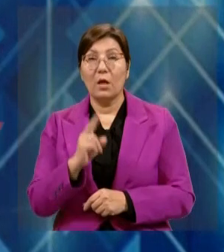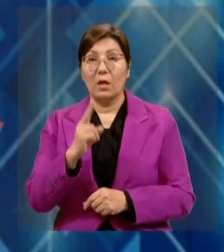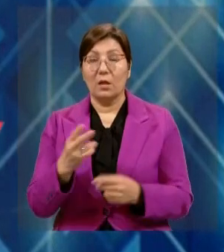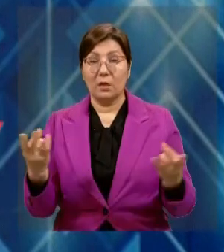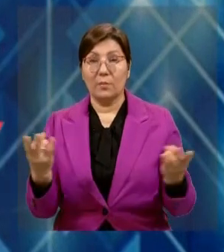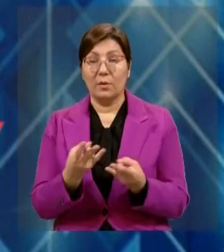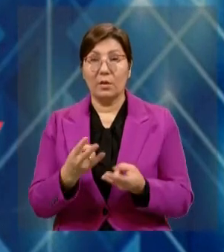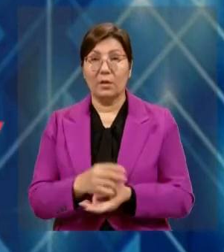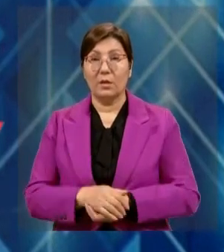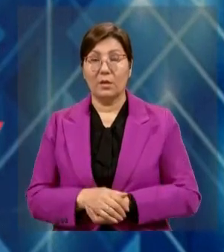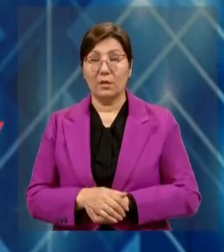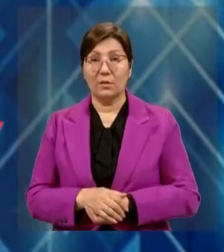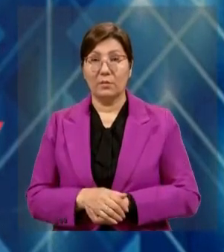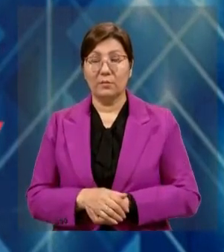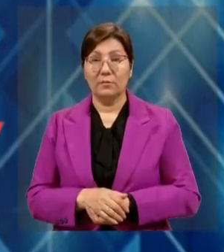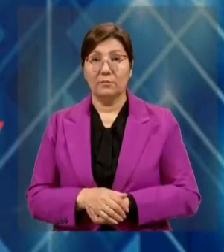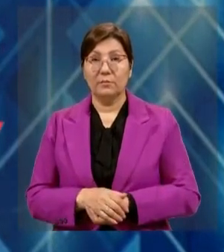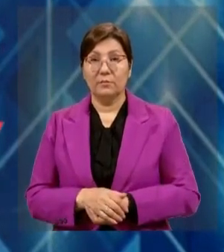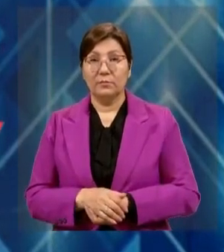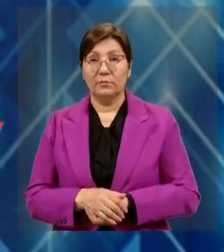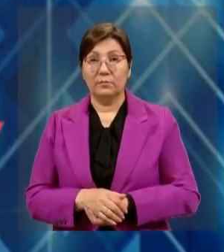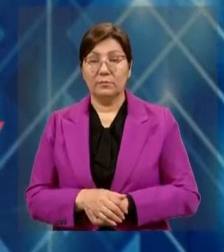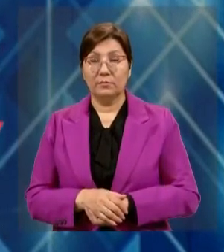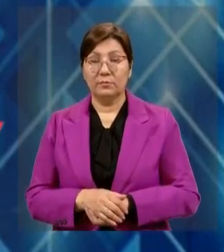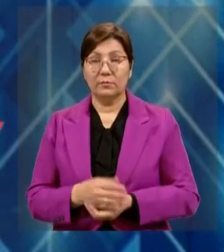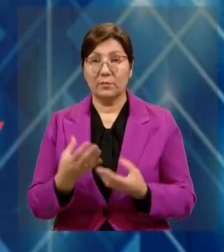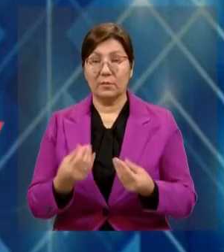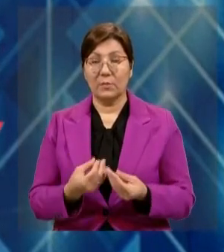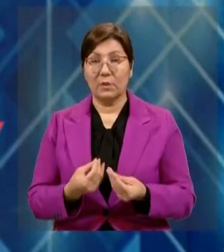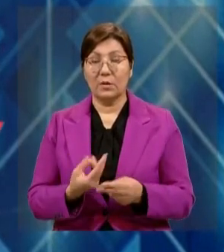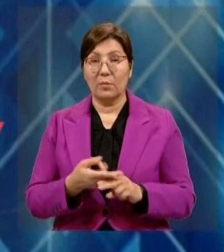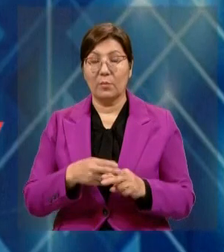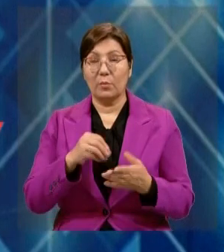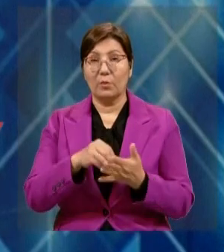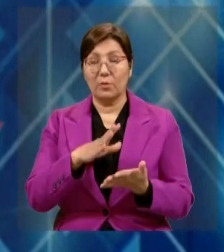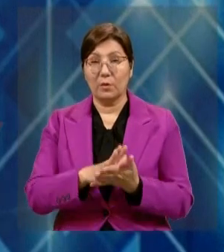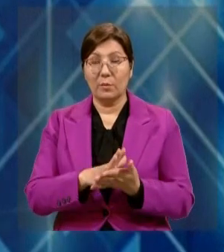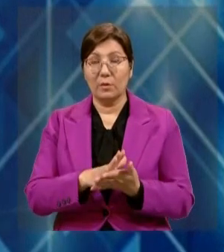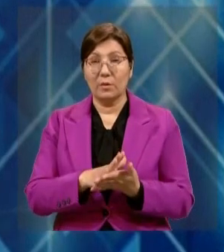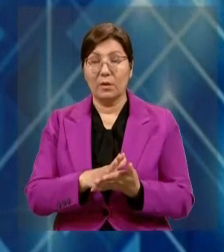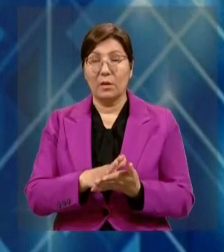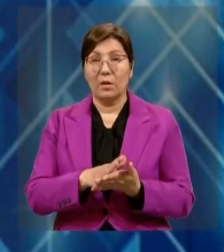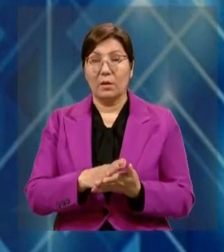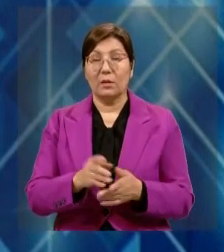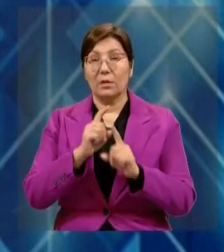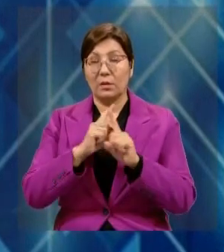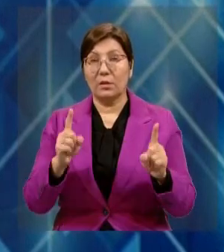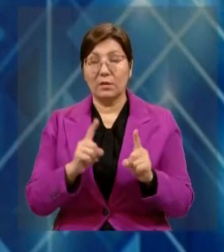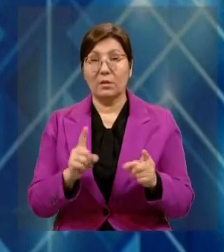егер медициналық маман болмаса, және де бұл тіркелімге кірудің ерекшелігі